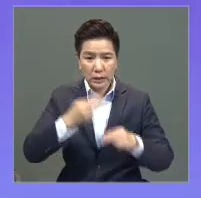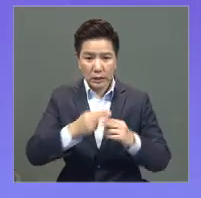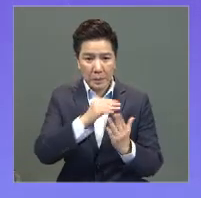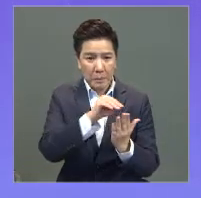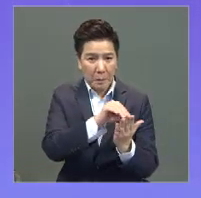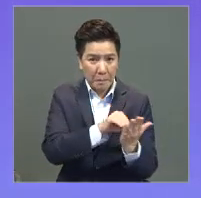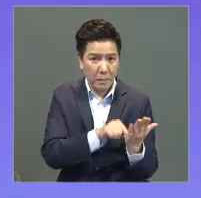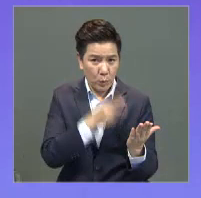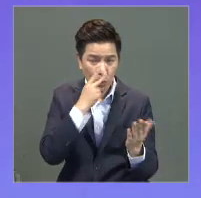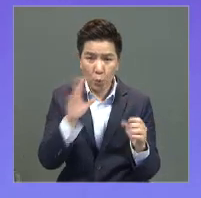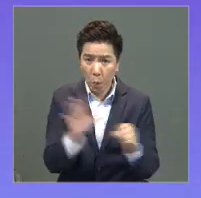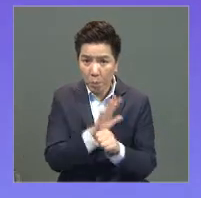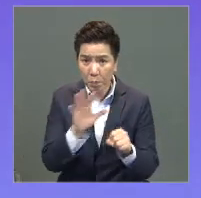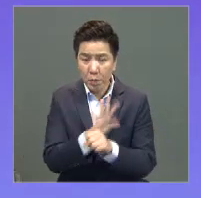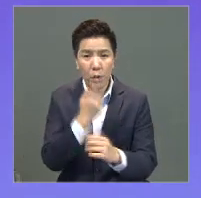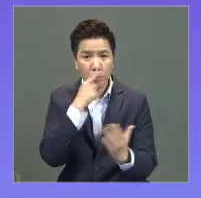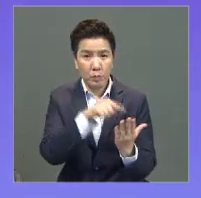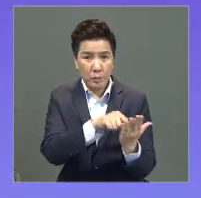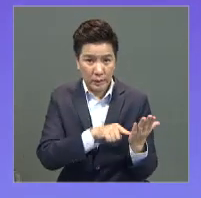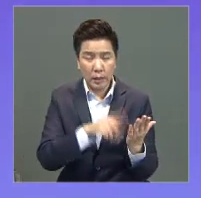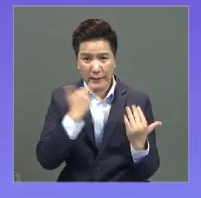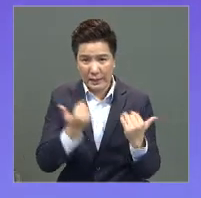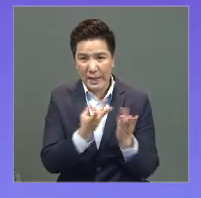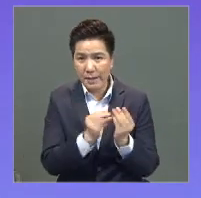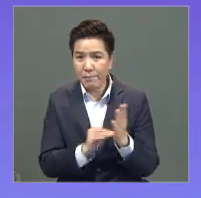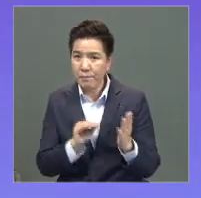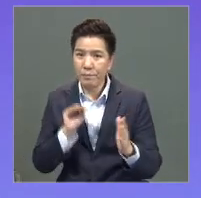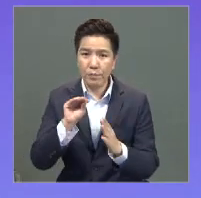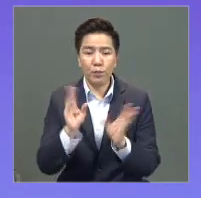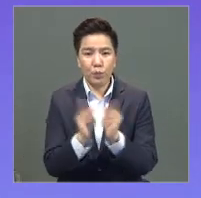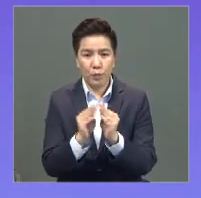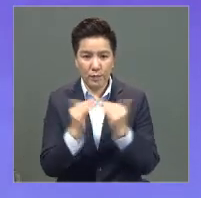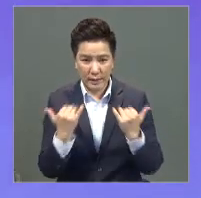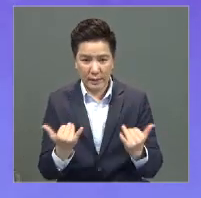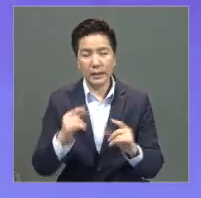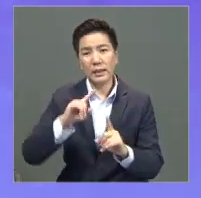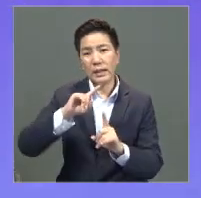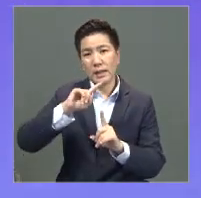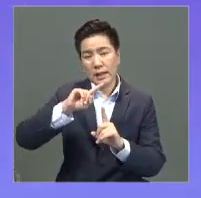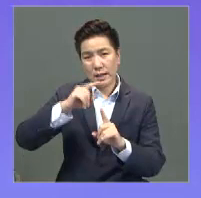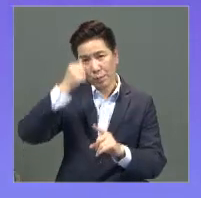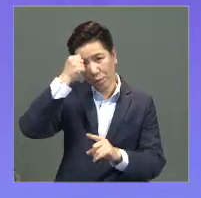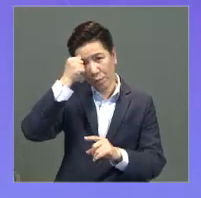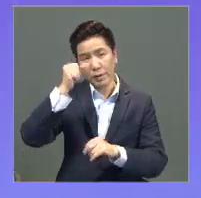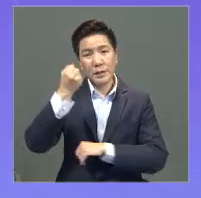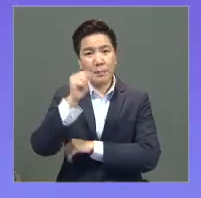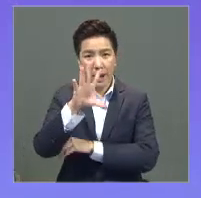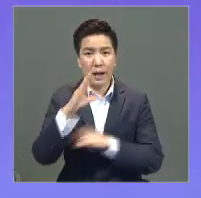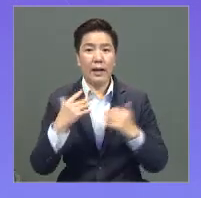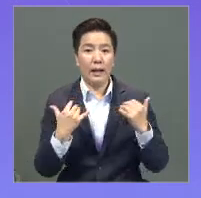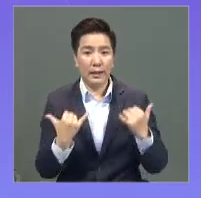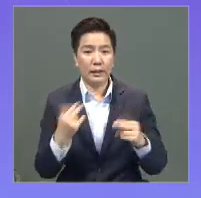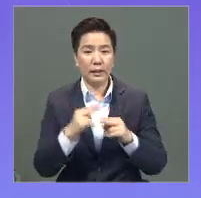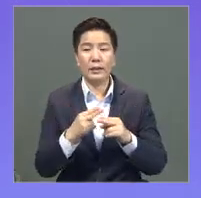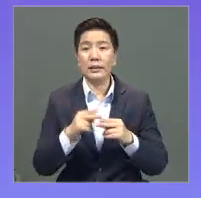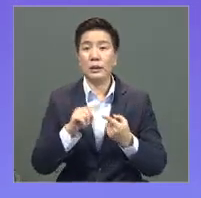เข้ามาเนี่ยครบถ้วนสมบูรณ์หรือไม่และสำคัญคือว่าจะเร่งบรรจุให้เข้าวาระการประชุมภายใน15วันครับบรรยากาศ